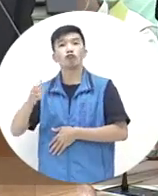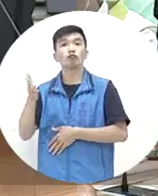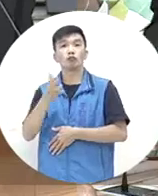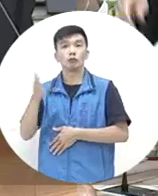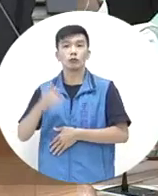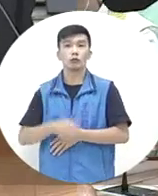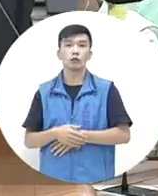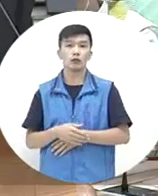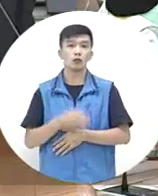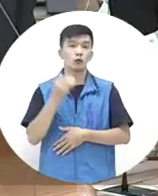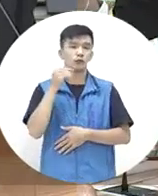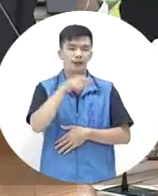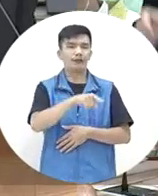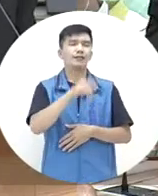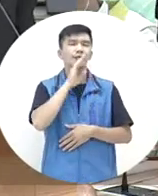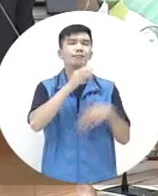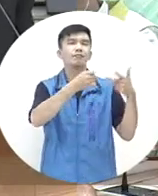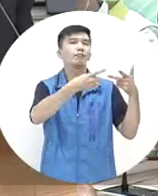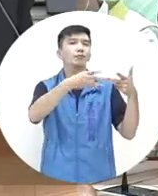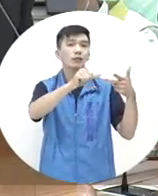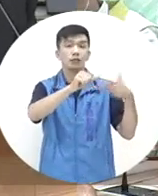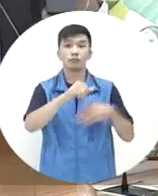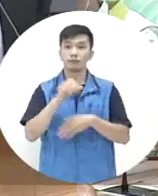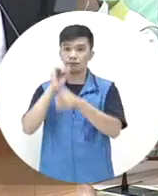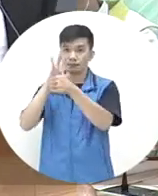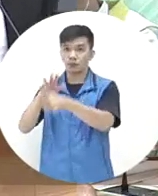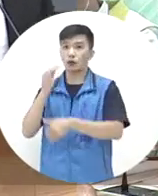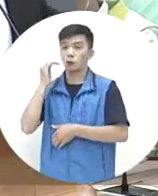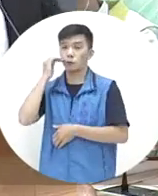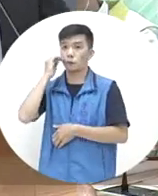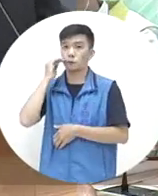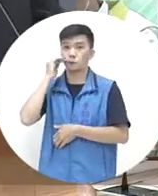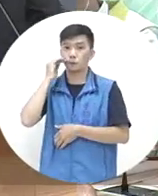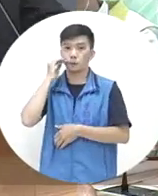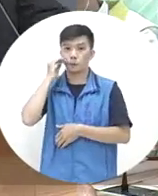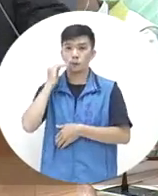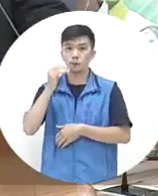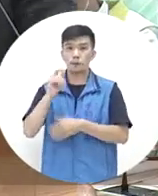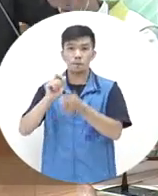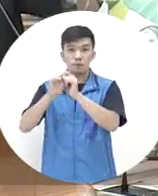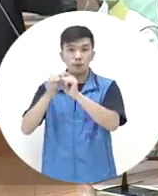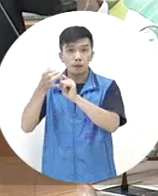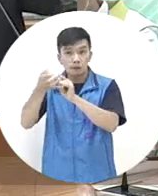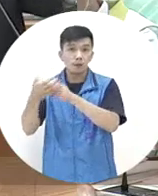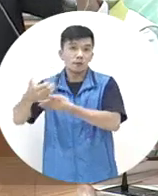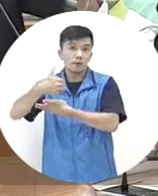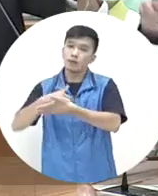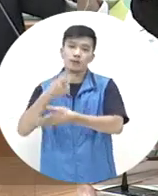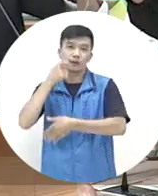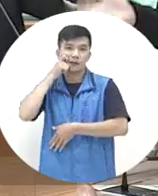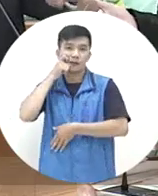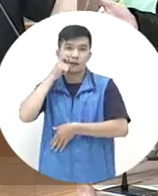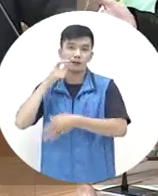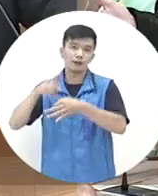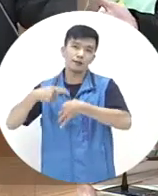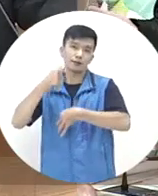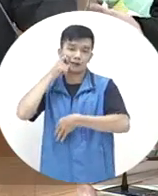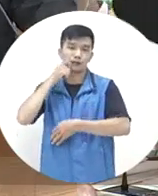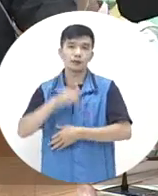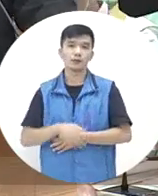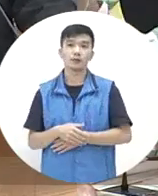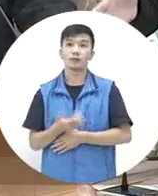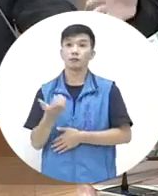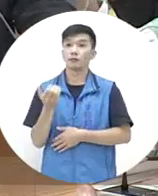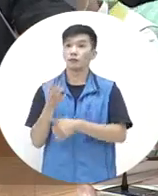了，平日的时间了。 跟你讲，光是靠票价也没有办法弥补亏损。 其实啊， 我老实讲啦， 一个 啊，所以就是我们刚刚所讲，就是